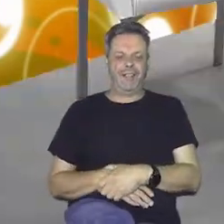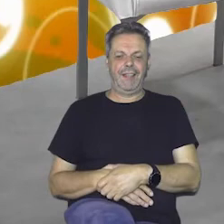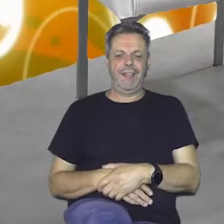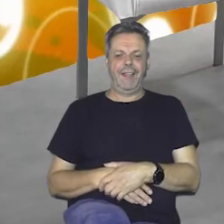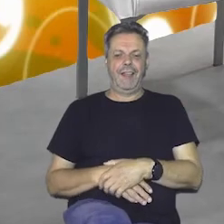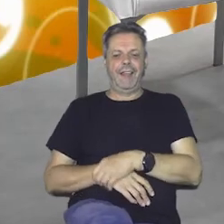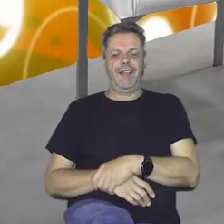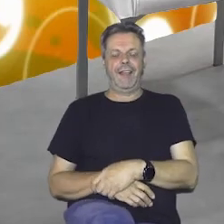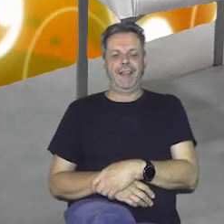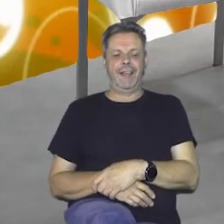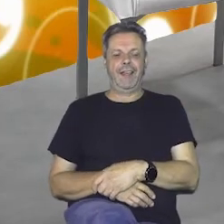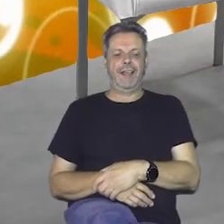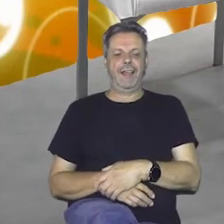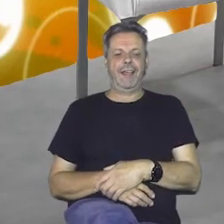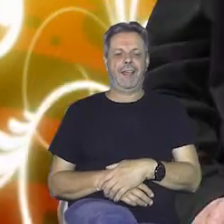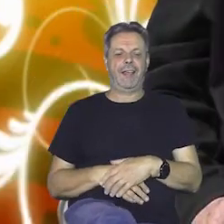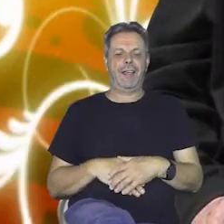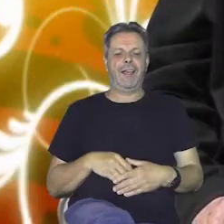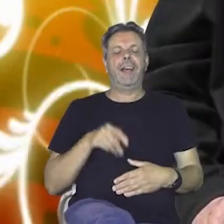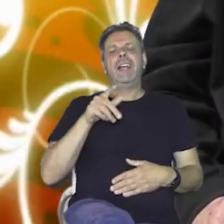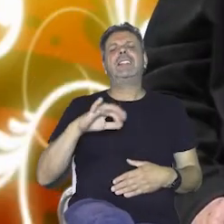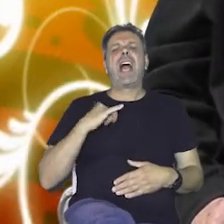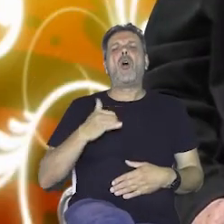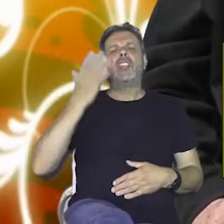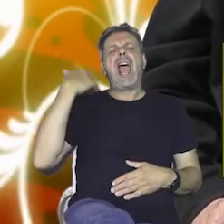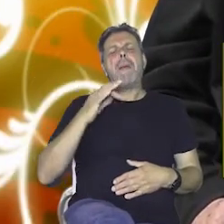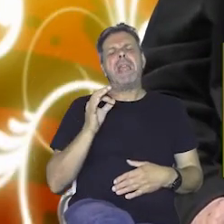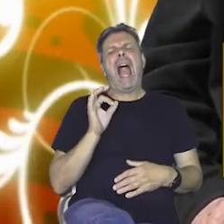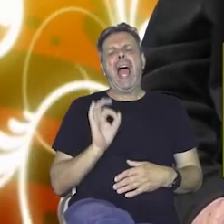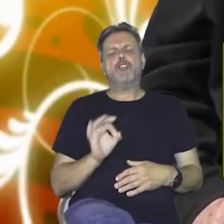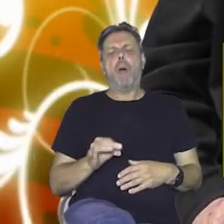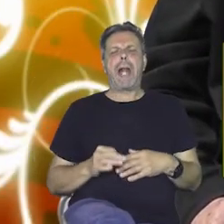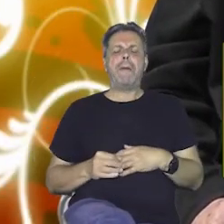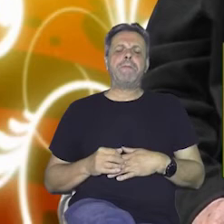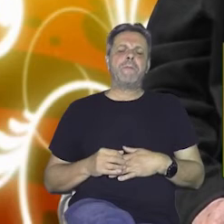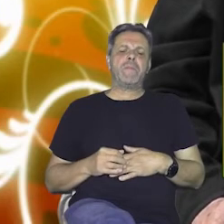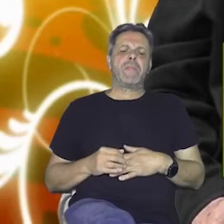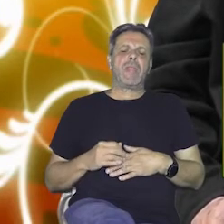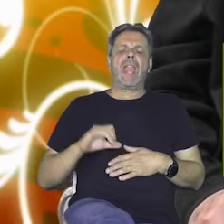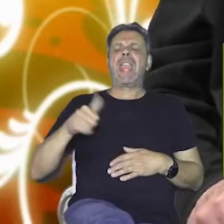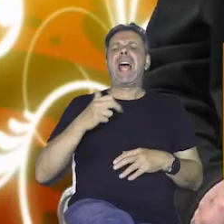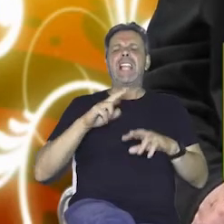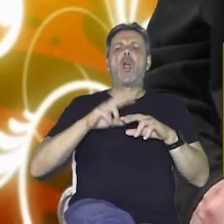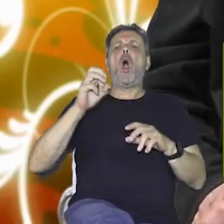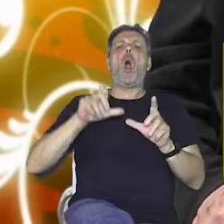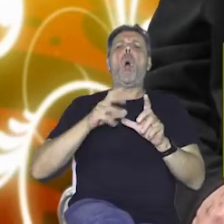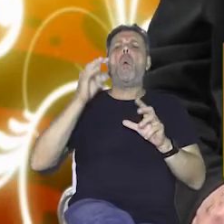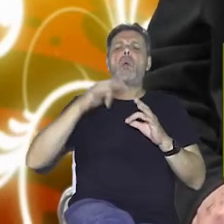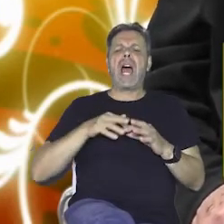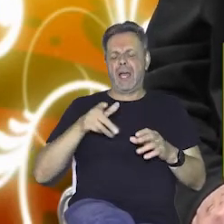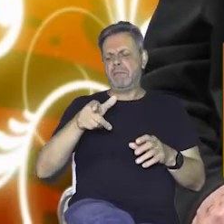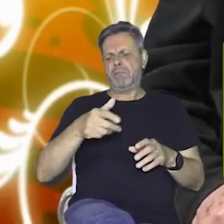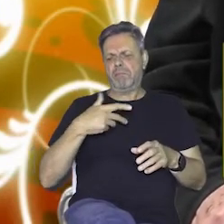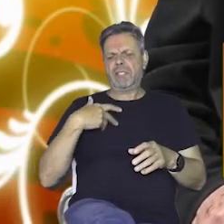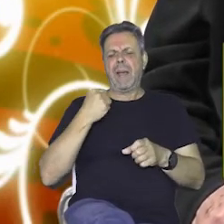Mislim, da. I ta godina je bila vrlo plodna. Sa Jasenkom Hovorom sam naravno napravio to Uzalud